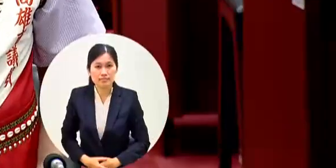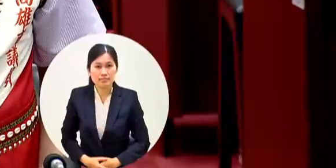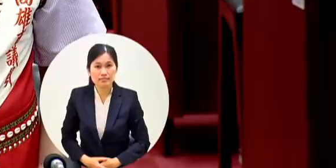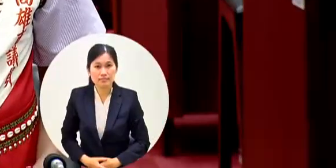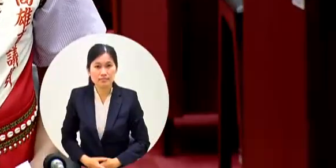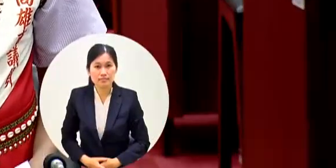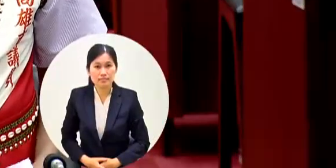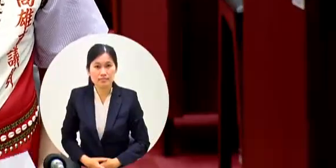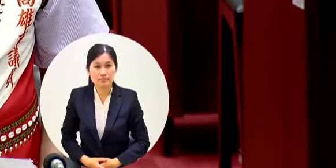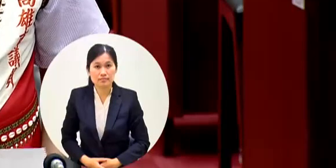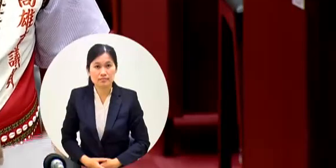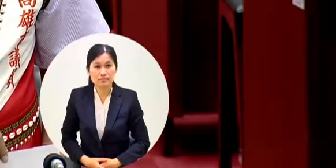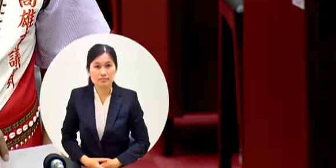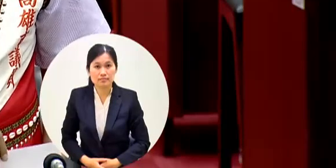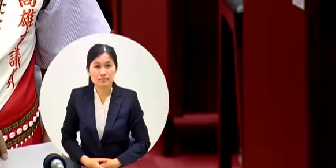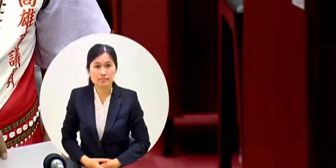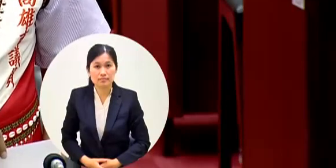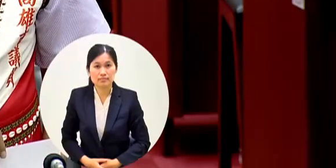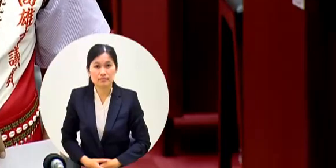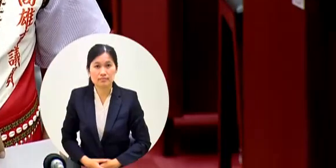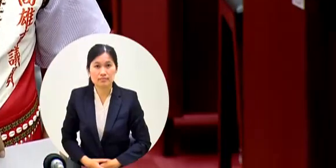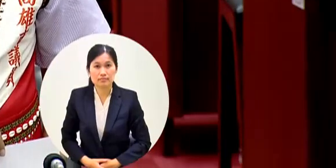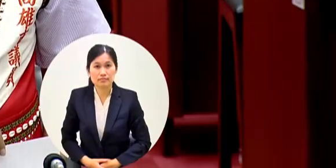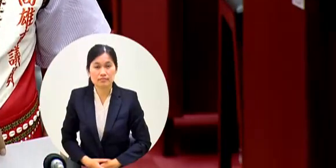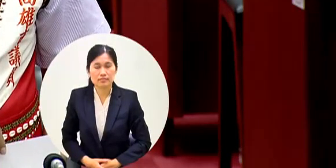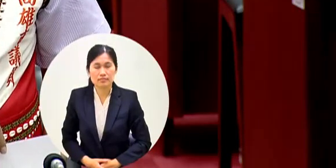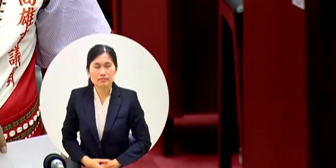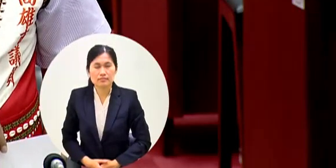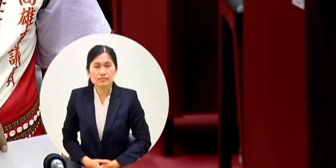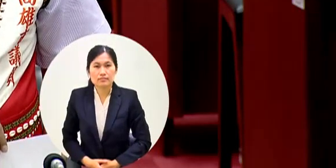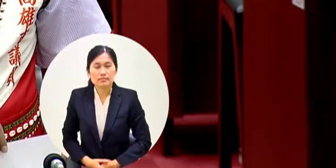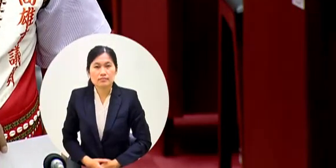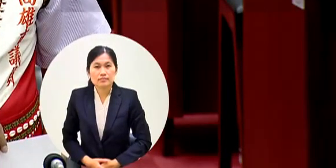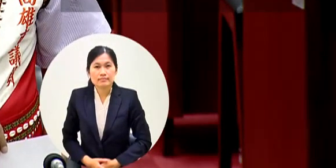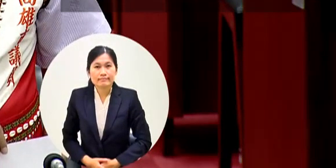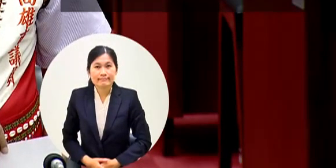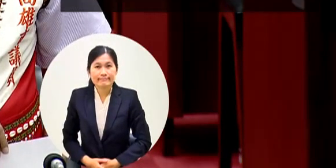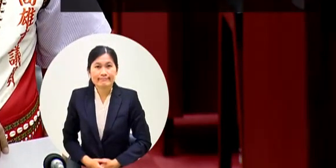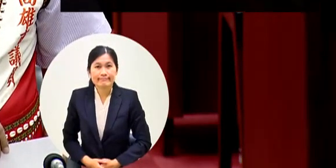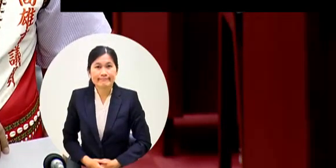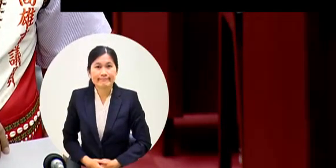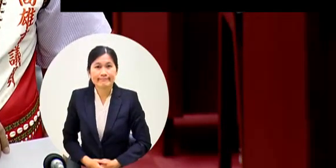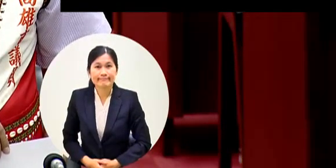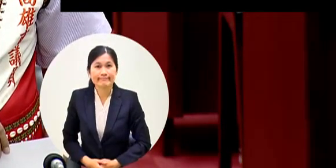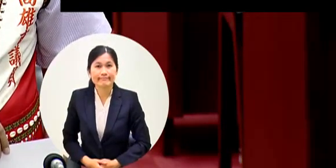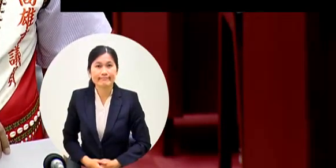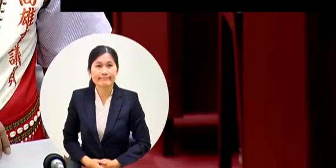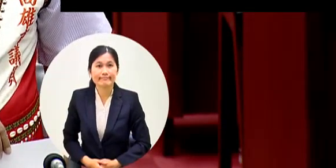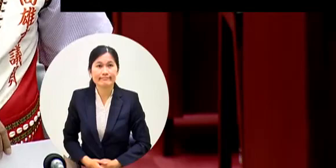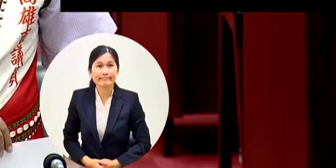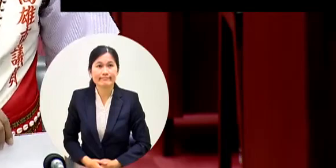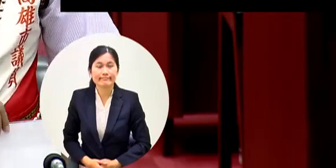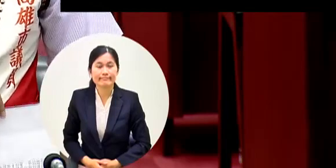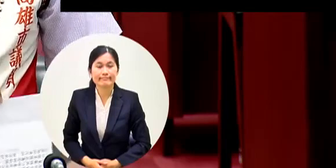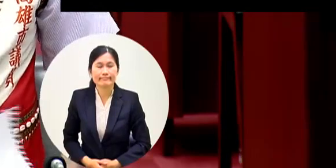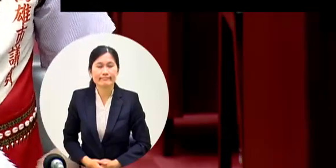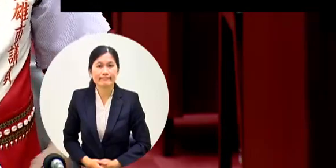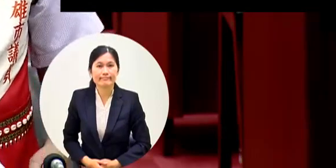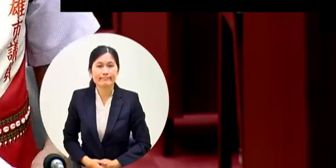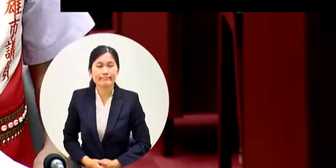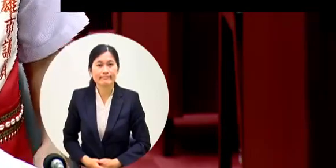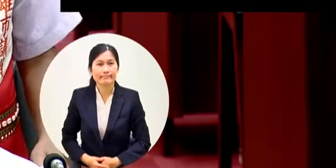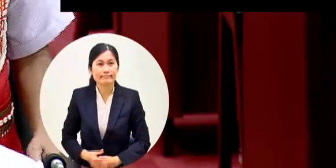想后续可以用书面来做一个澄清或是报告。我请我们的局长请你坐下。